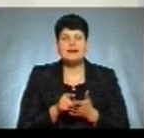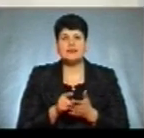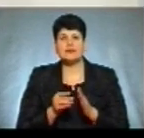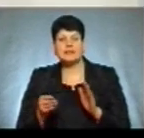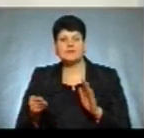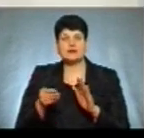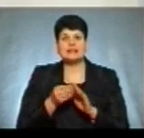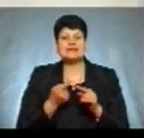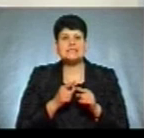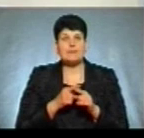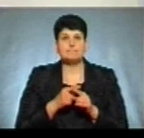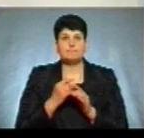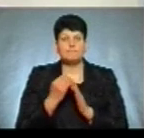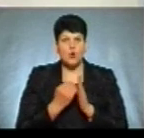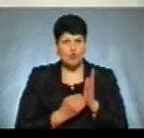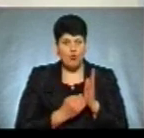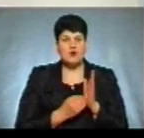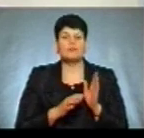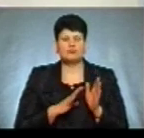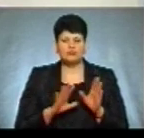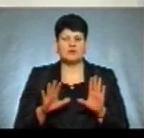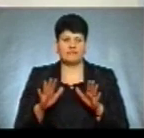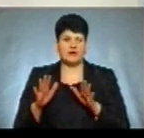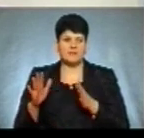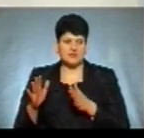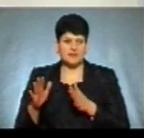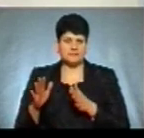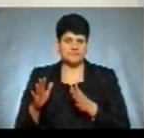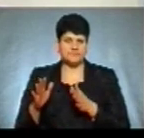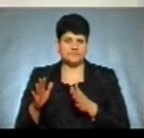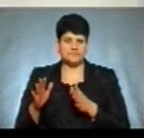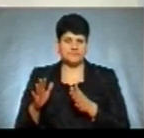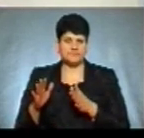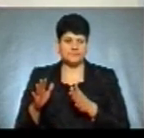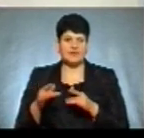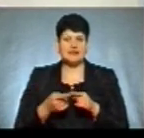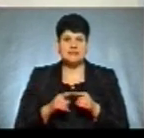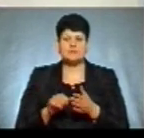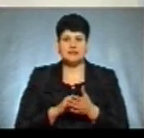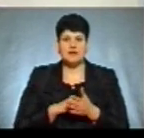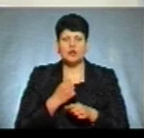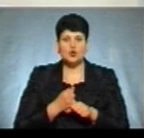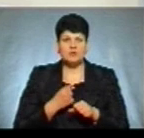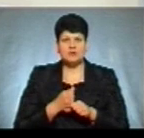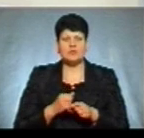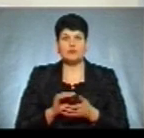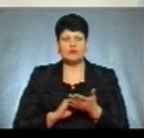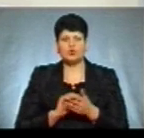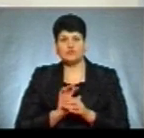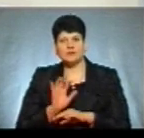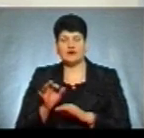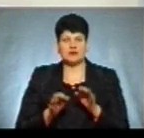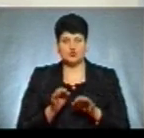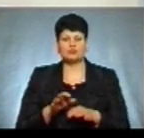цих протоколів. Були такі випадки, і такі матеріали доопрацьовувалися, направлялися повторно в суд.